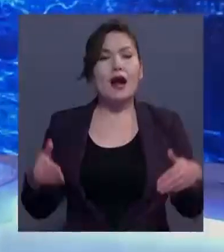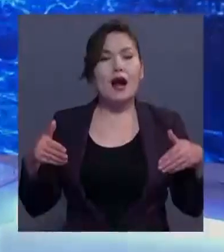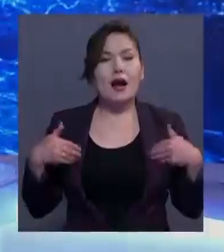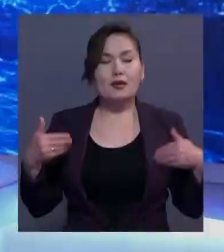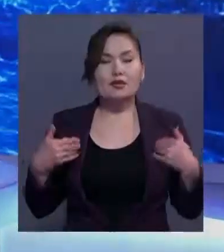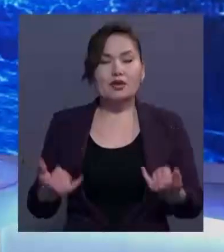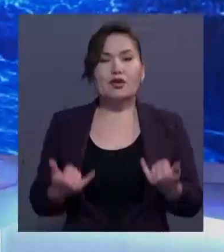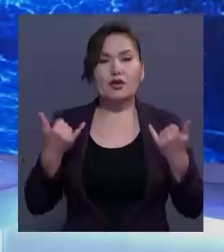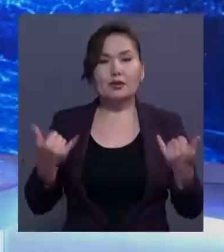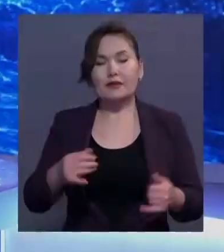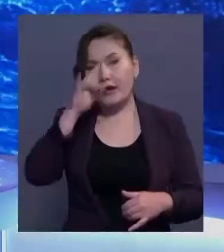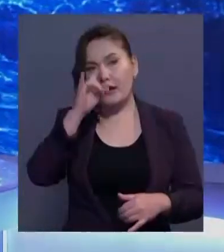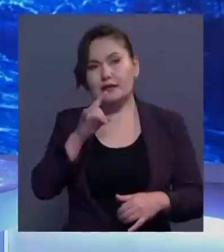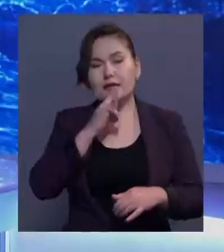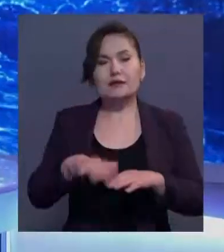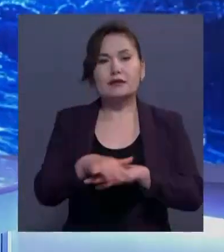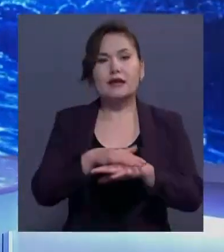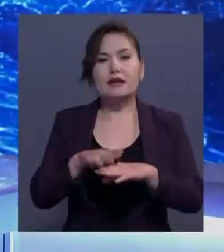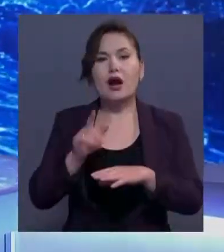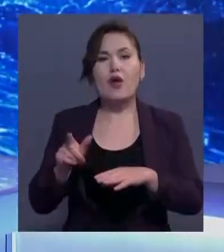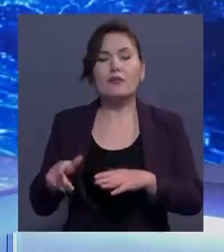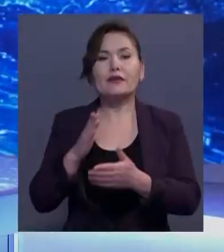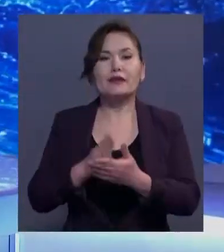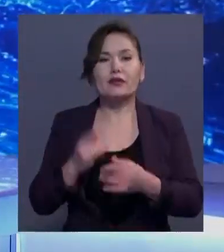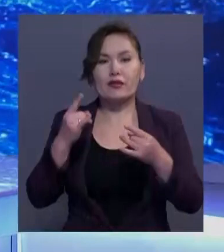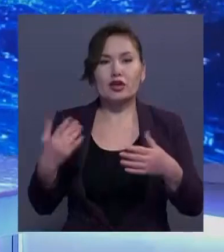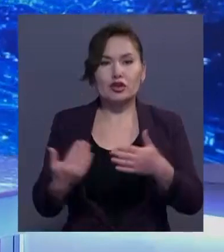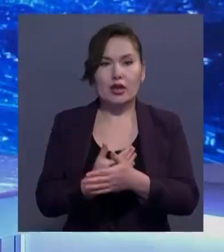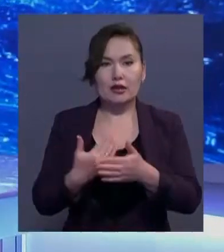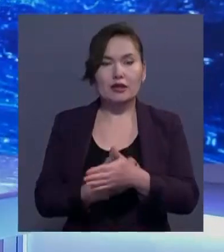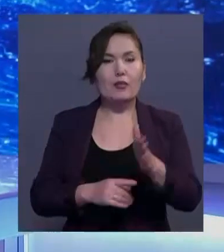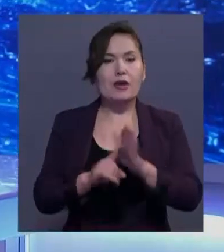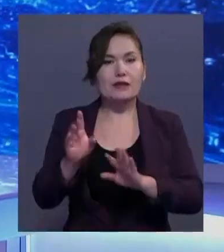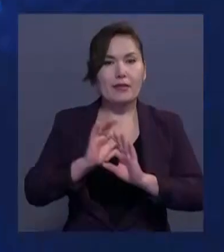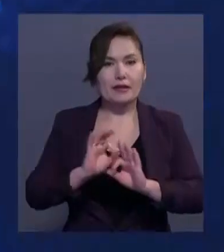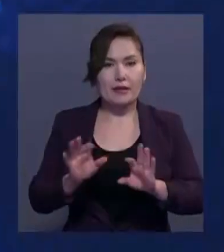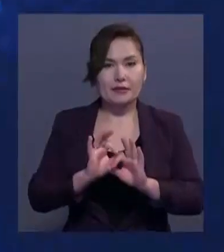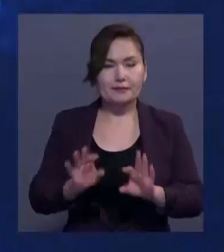Армысыздар, тікелей эфирде жаңалықтар уақыты. Сіздермен бірге Мақпала Субайқызы және Самал Жантемір.